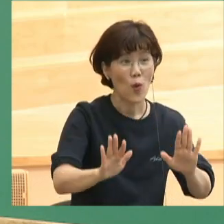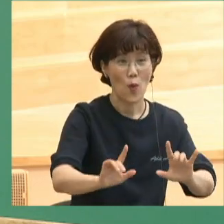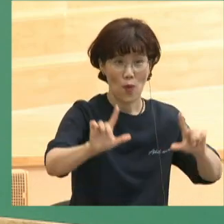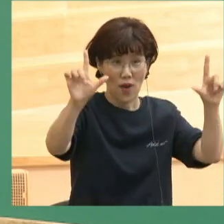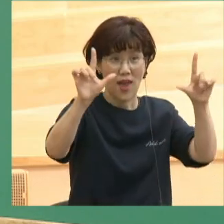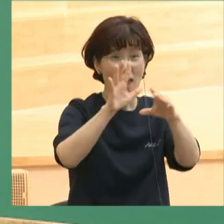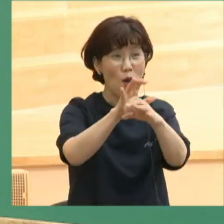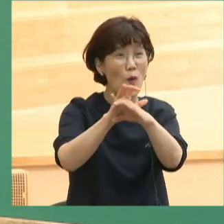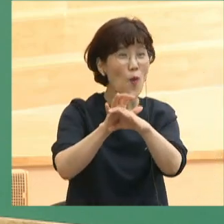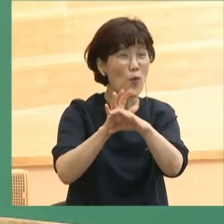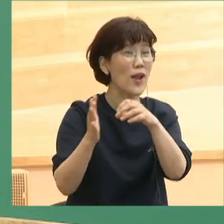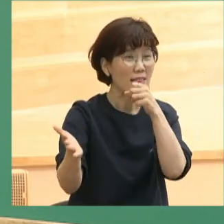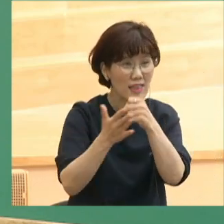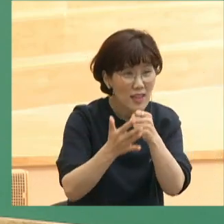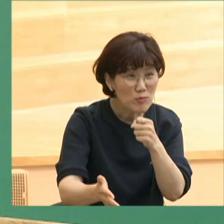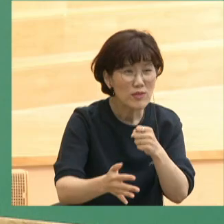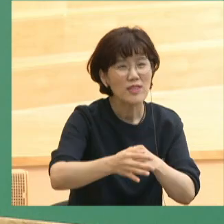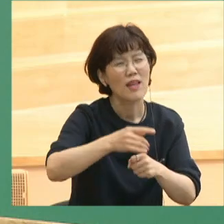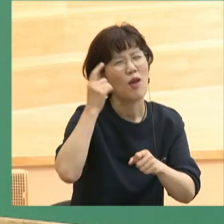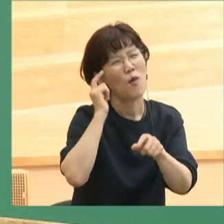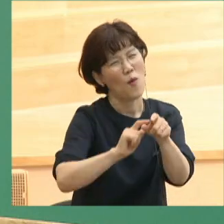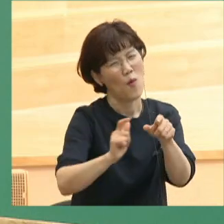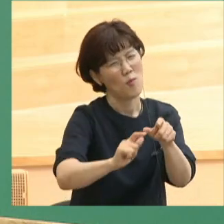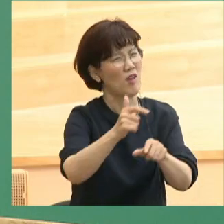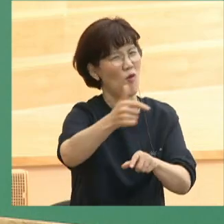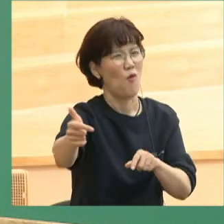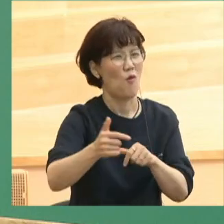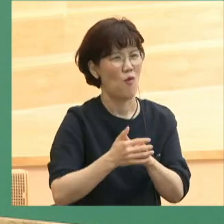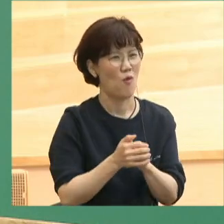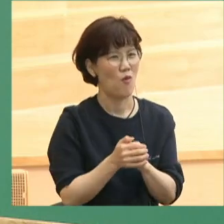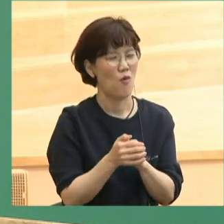코로나 한가운데를 지나면서 진짜 고민을 많이 했습니다.